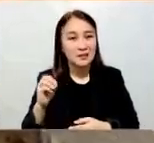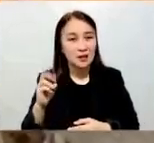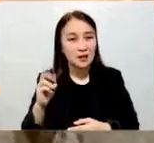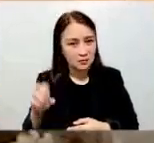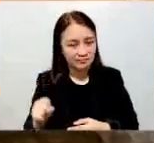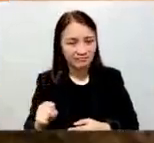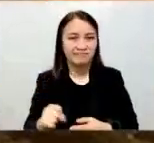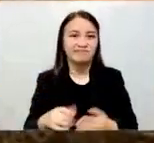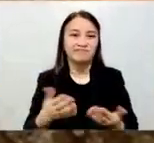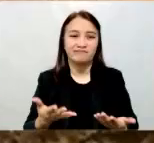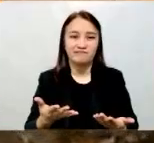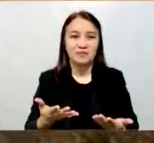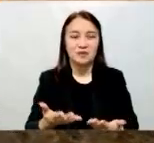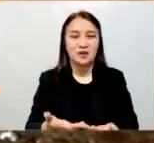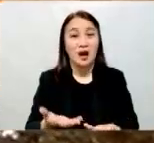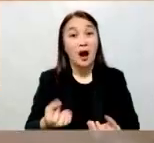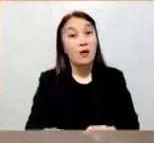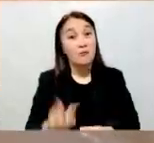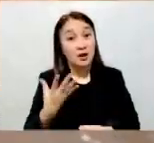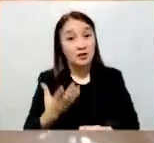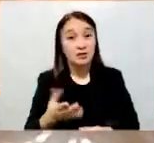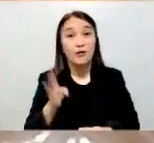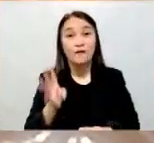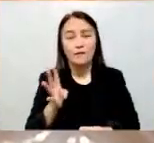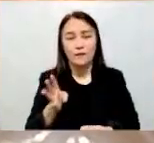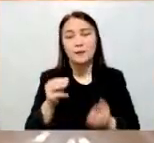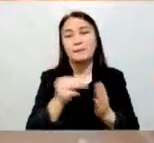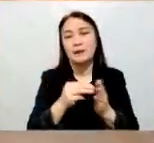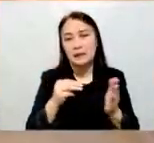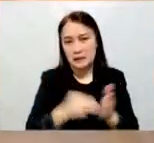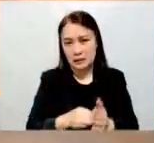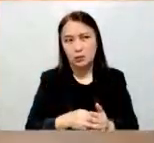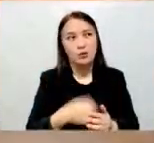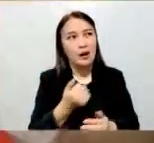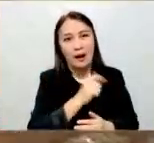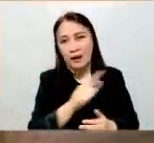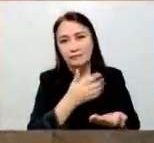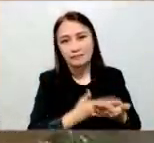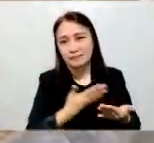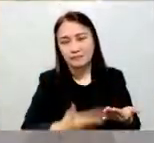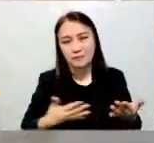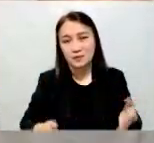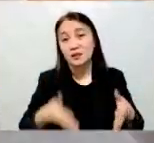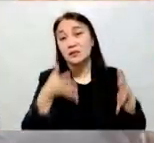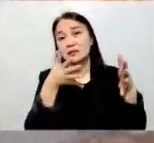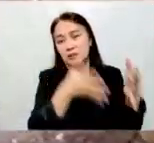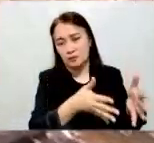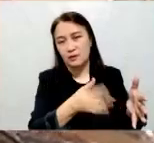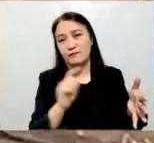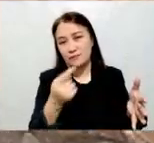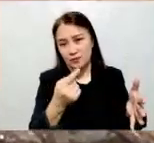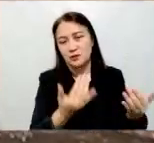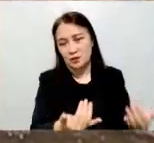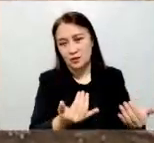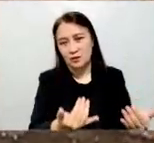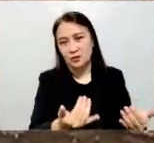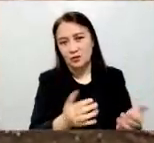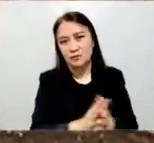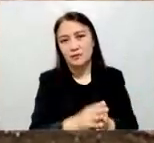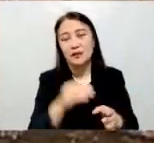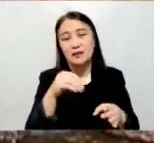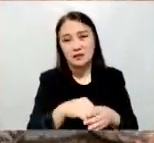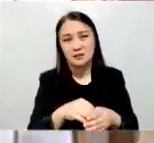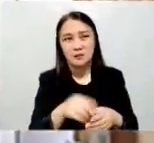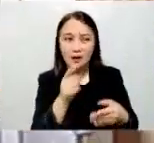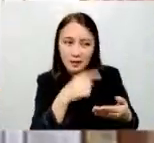nasabat. Tinatayang aabot sa 40 million pesos ang halaga ng mga nakumpiska. Iniwan muna ang mga produkto sa loob ng facility para sa inventory.